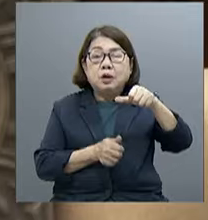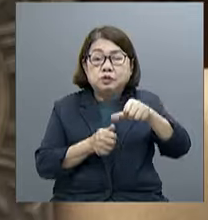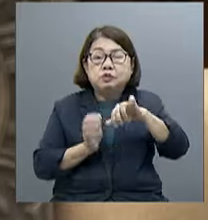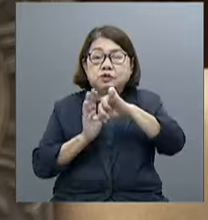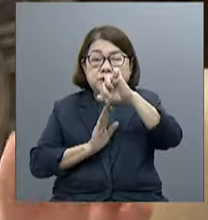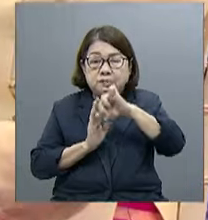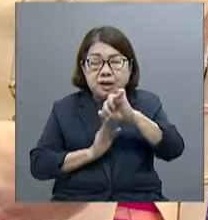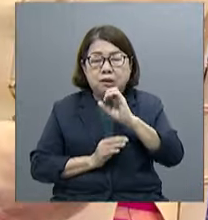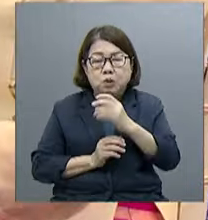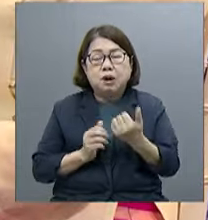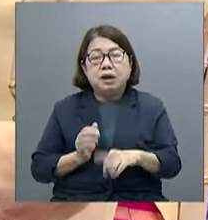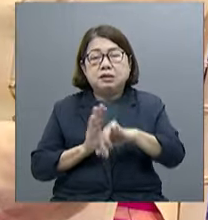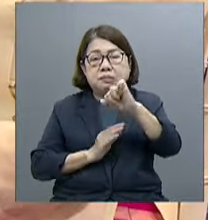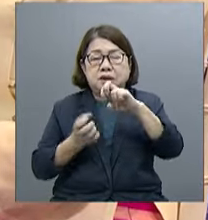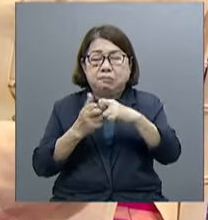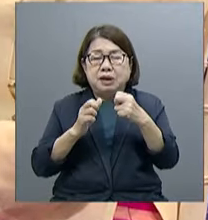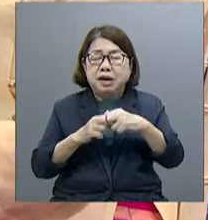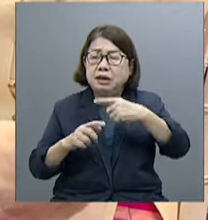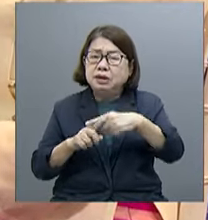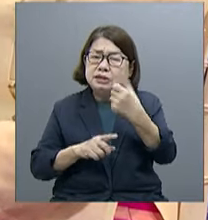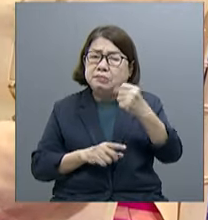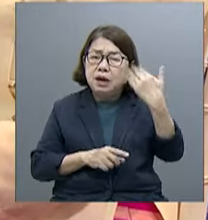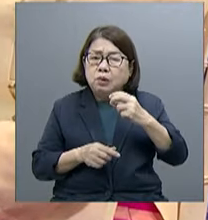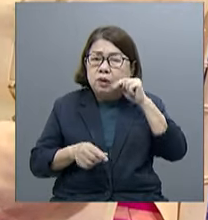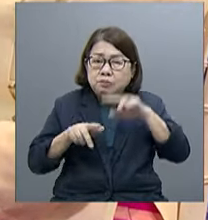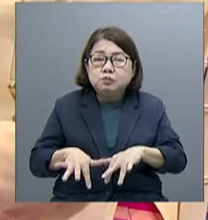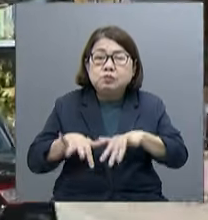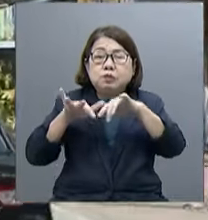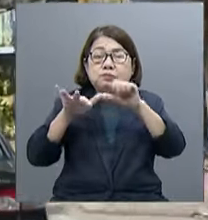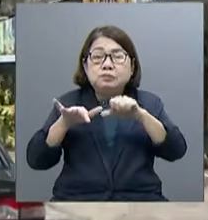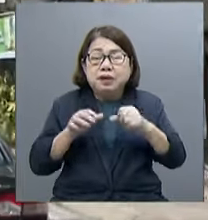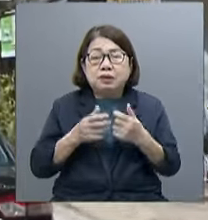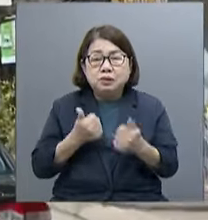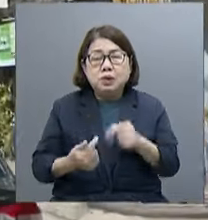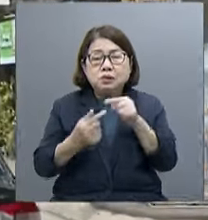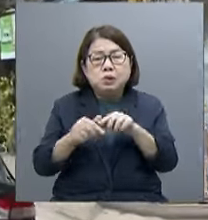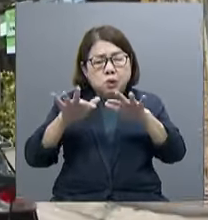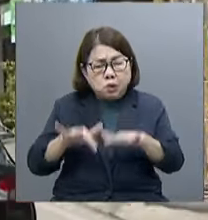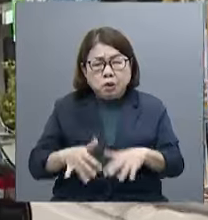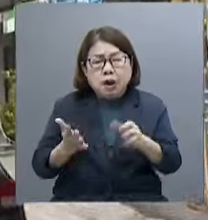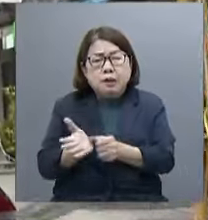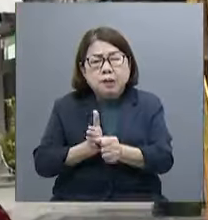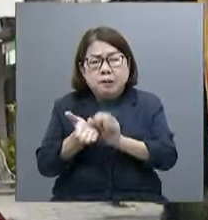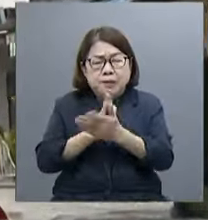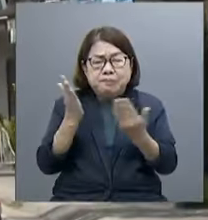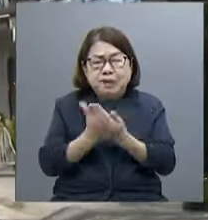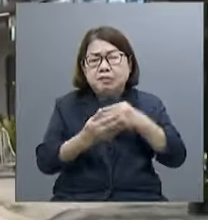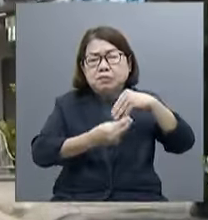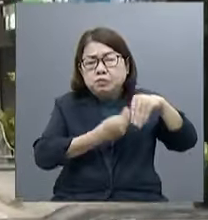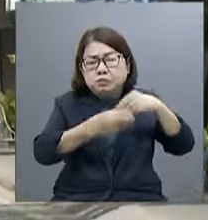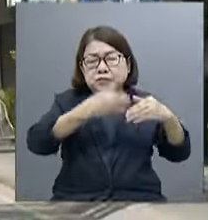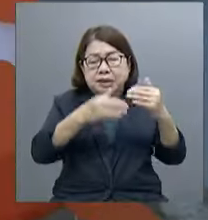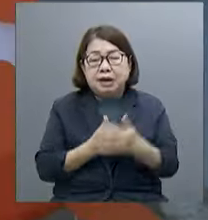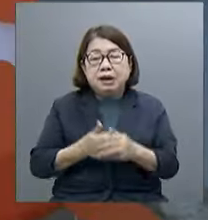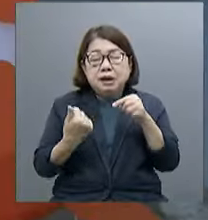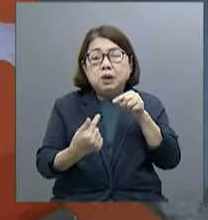ลังจากเชียงใหม่ประสบอุทกภัยเมื่อเดือนตุลาคมที่ผ่านมาและตอนนี้อยู่ในช่วงฟื้นฟูเศรษฐกิจเทศกาลยี่เป็งหรือว่